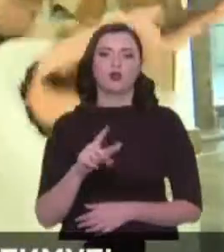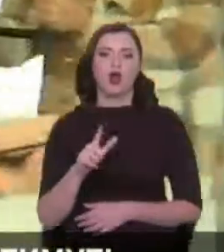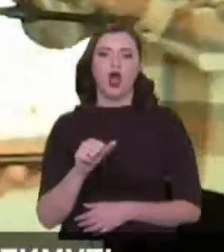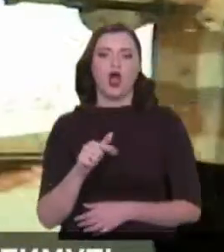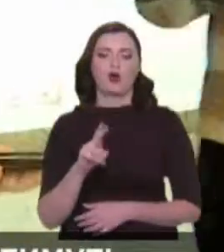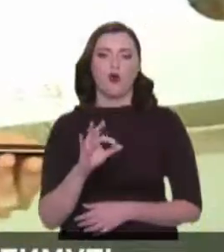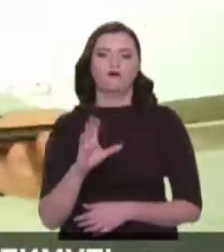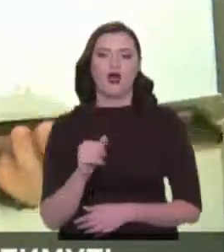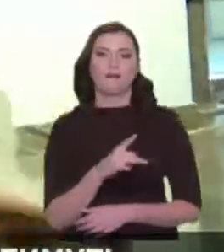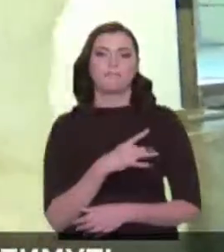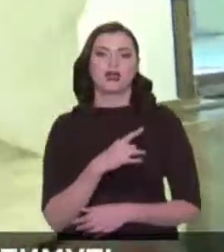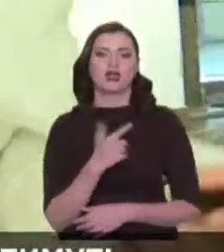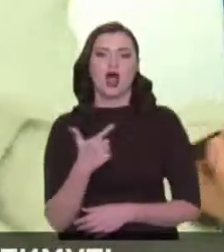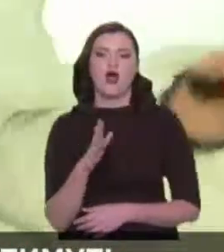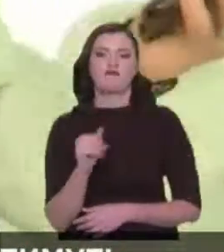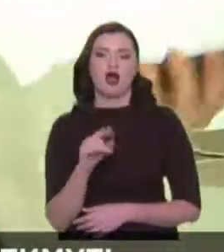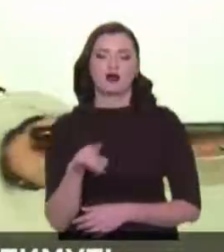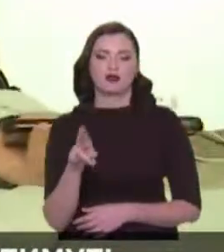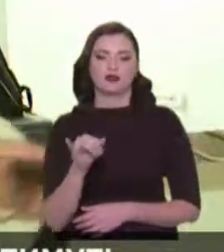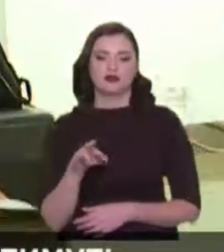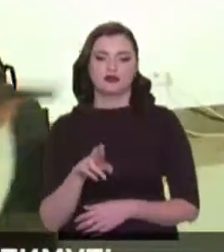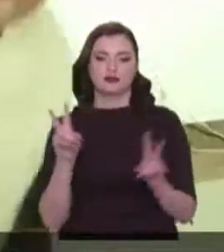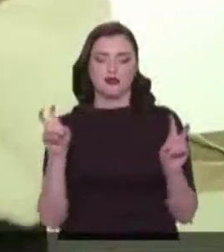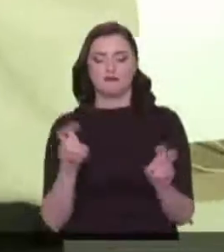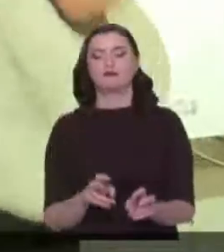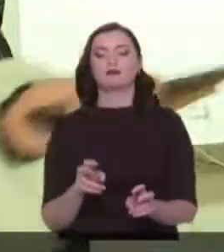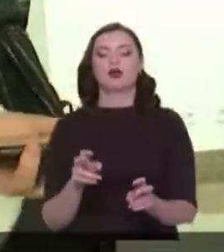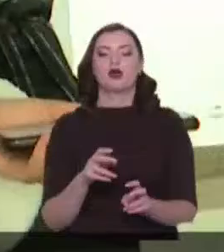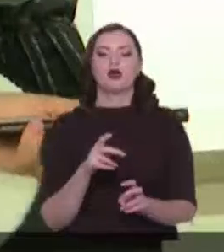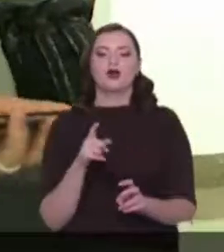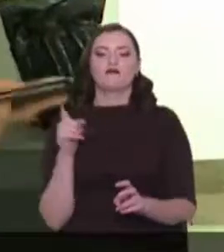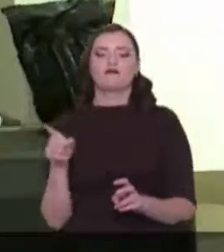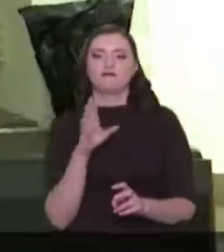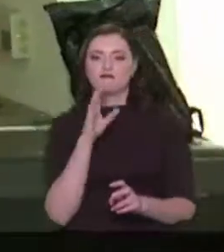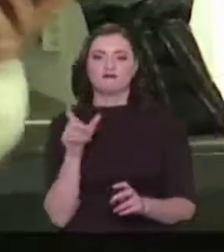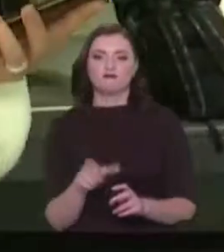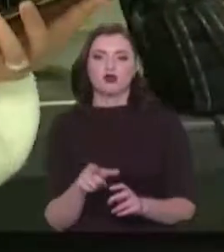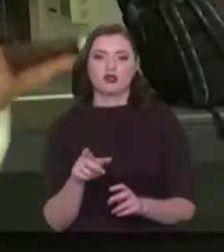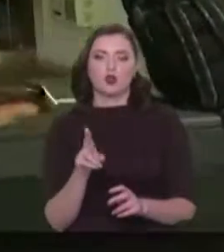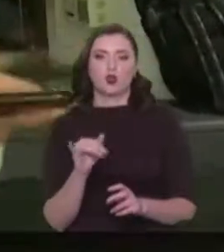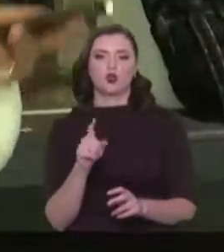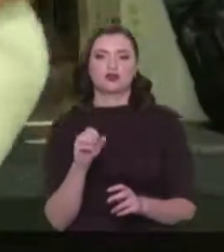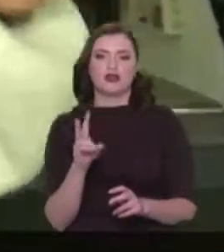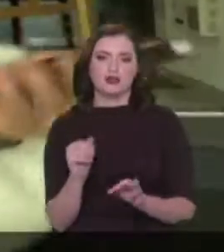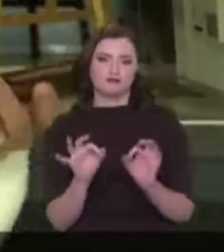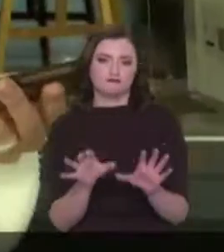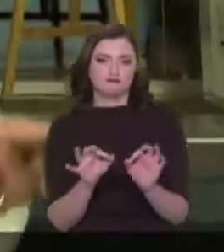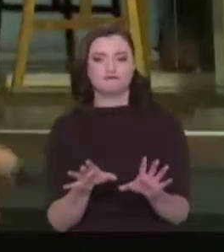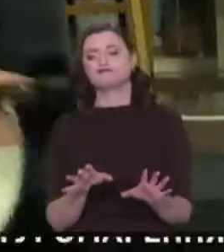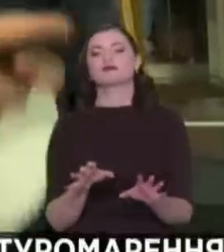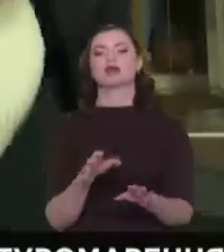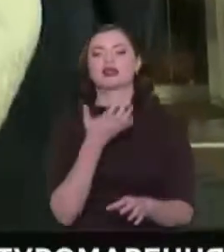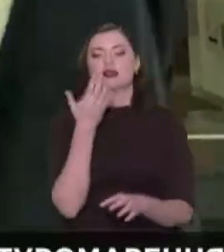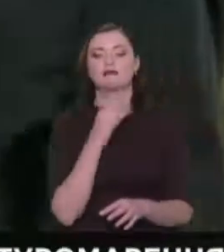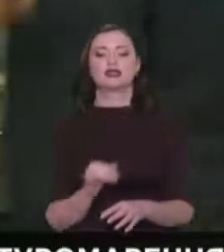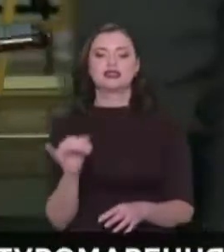І поспілкувалися ми сьогодні з його кузеною. Вона розповіла нам дуже багато теплих таких історій.